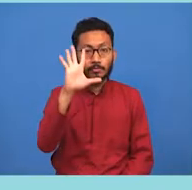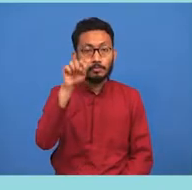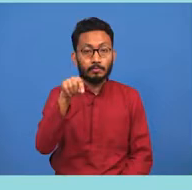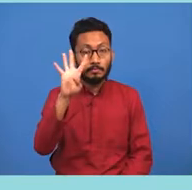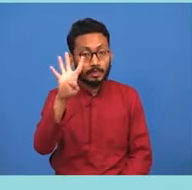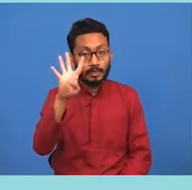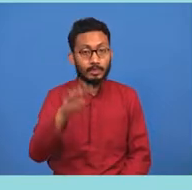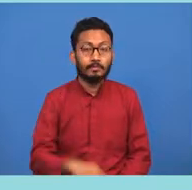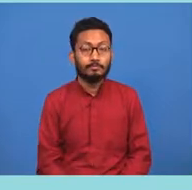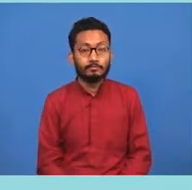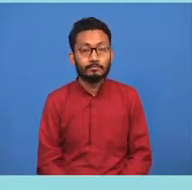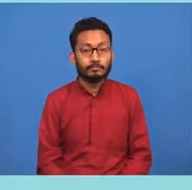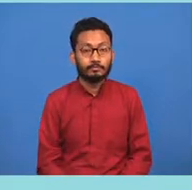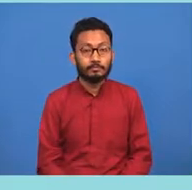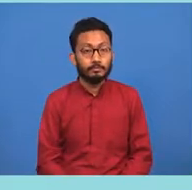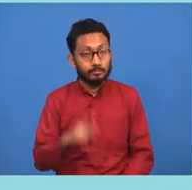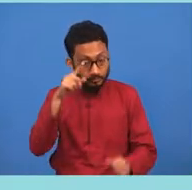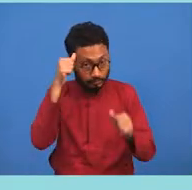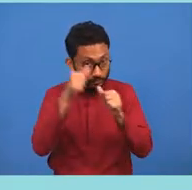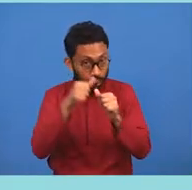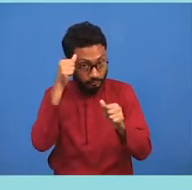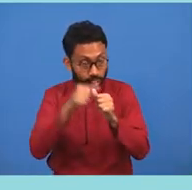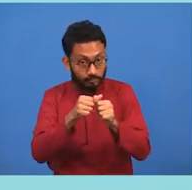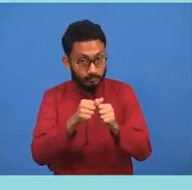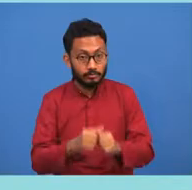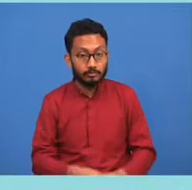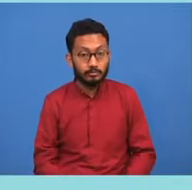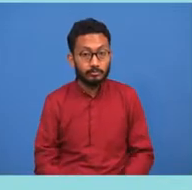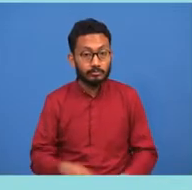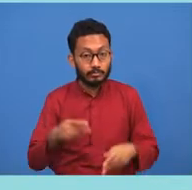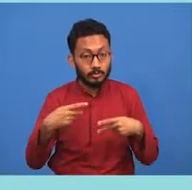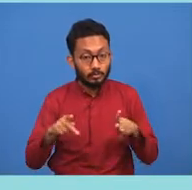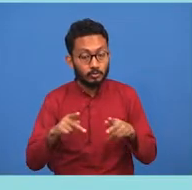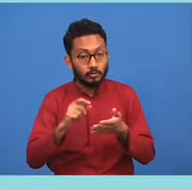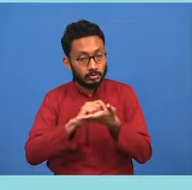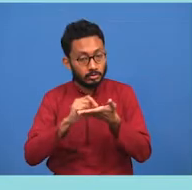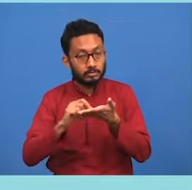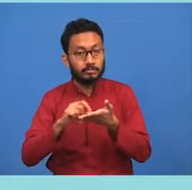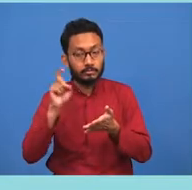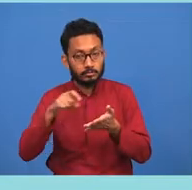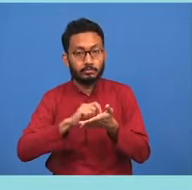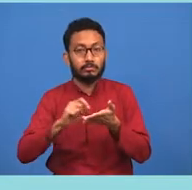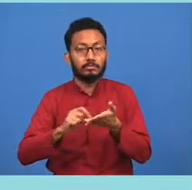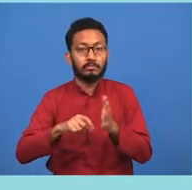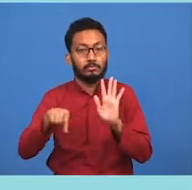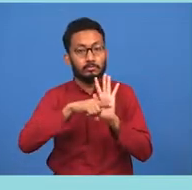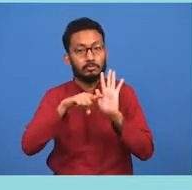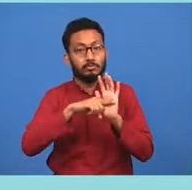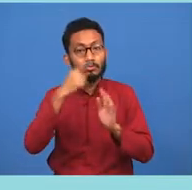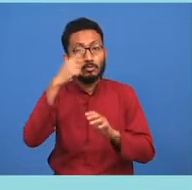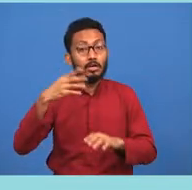mol. Ingat, perlu tulis negatif bagi haba